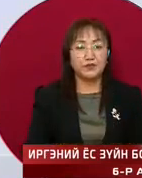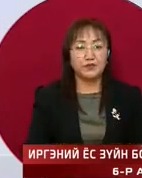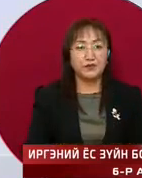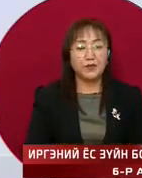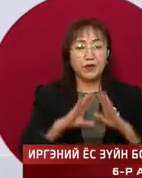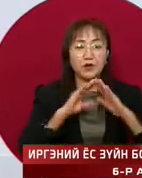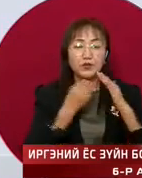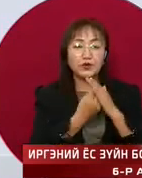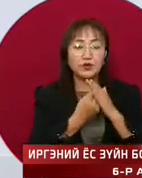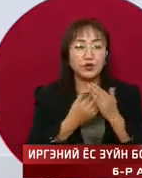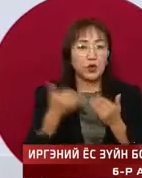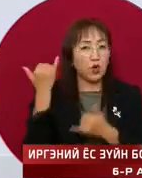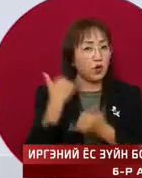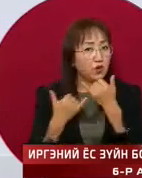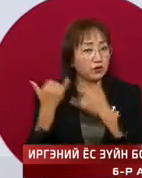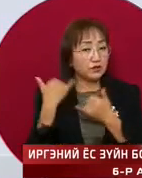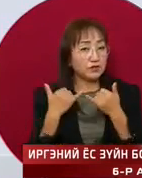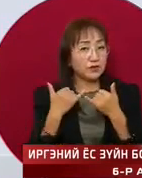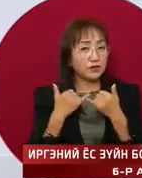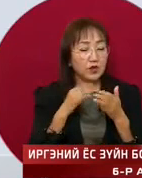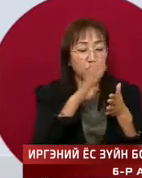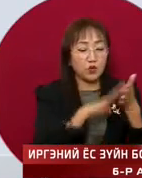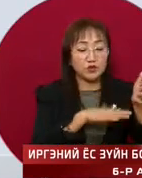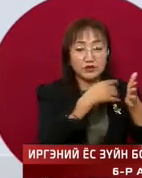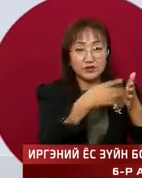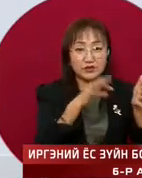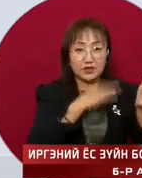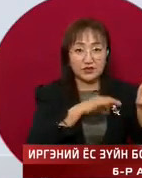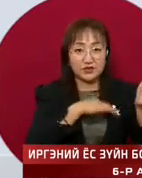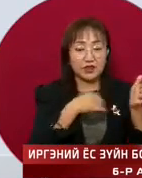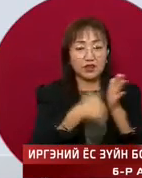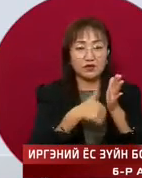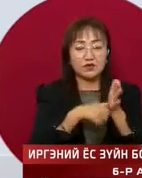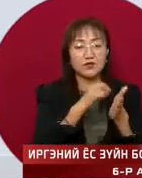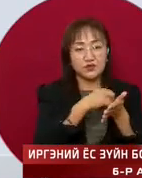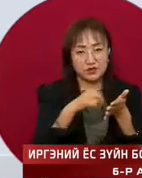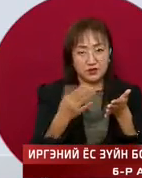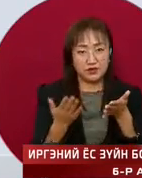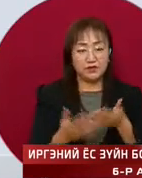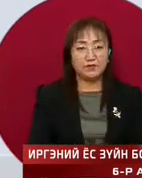гэр бүлийнхээ уг гарлыг хүснэгт ашиглан дэвтэртээ бичээрэй.